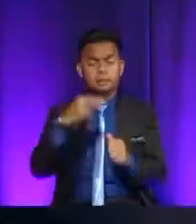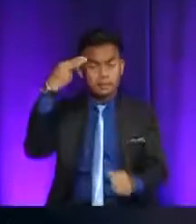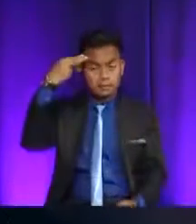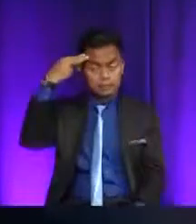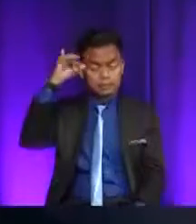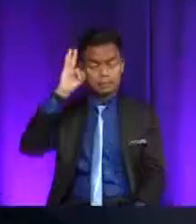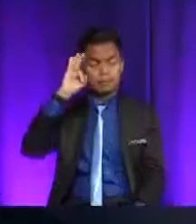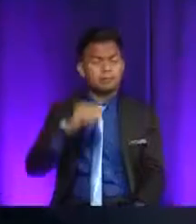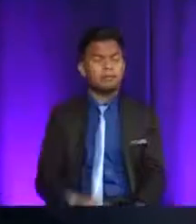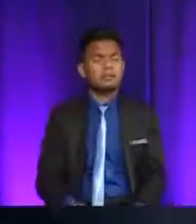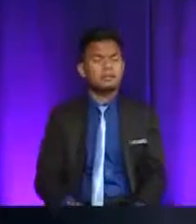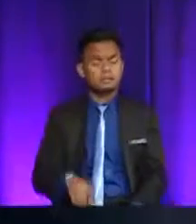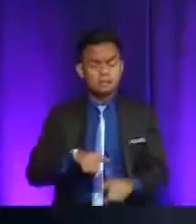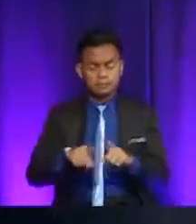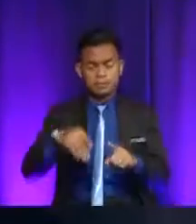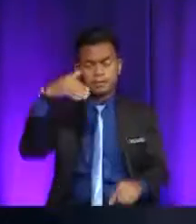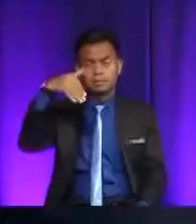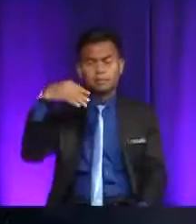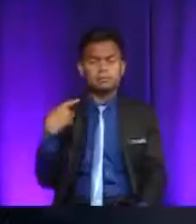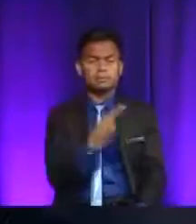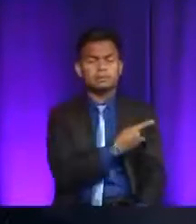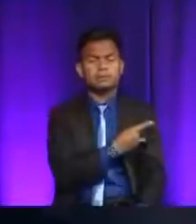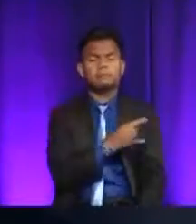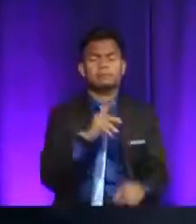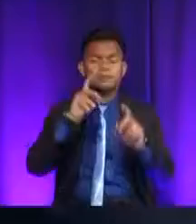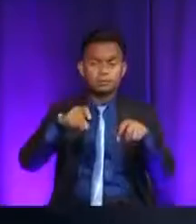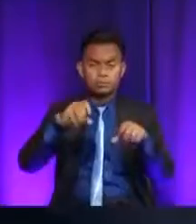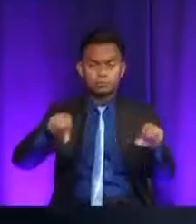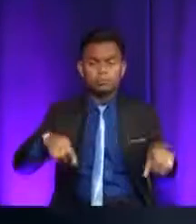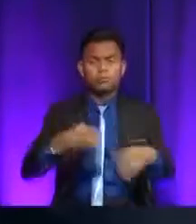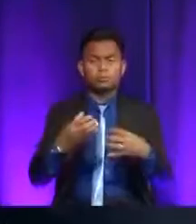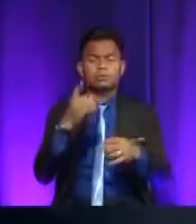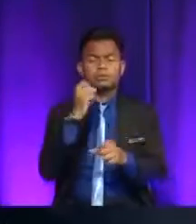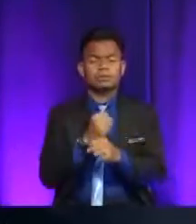tapi sebelum bagi Oke kita akan membuat kerja dulu